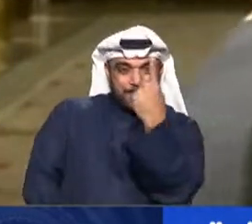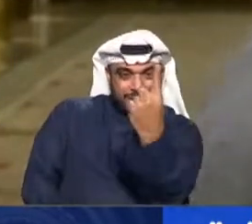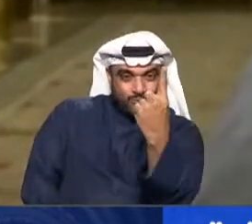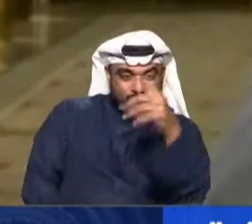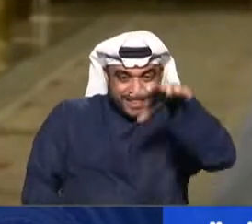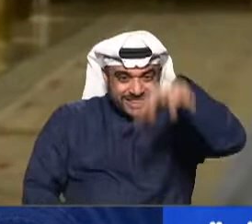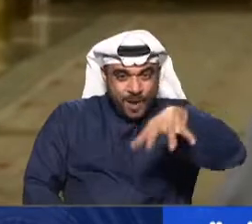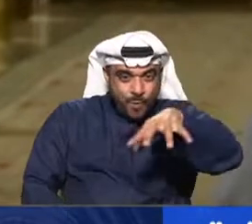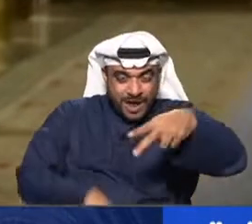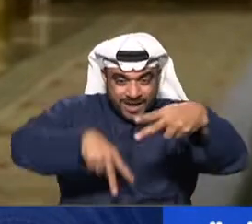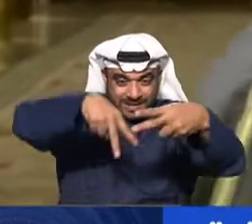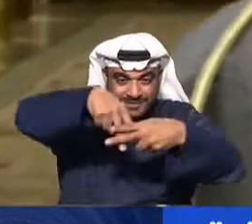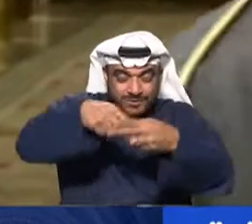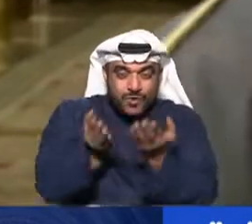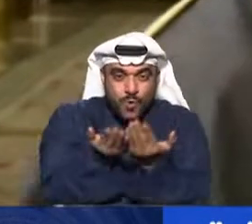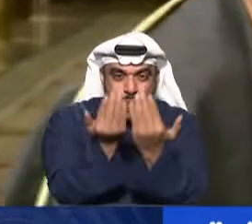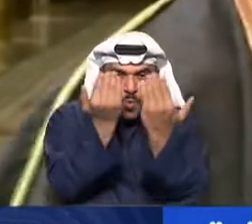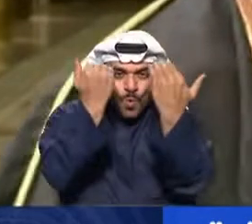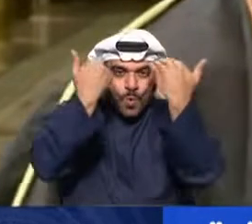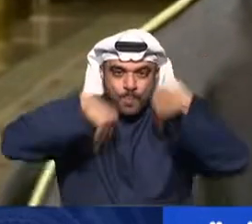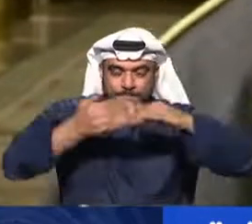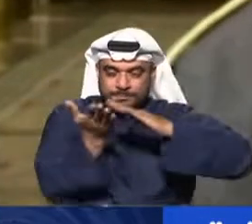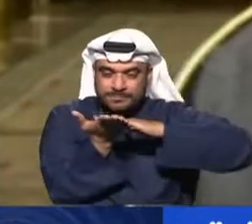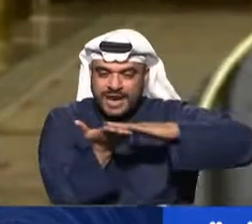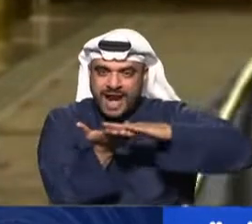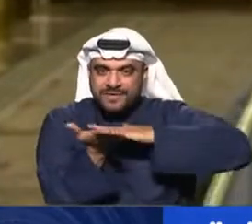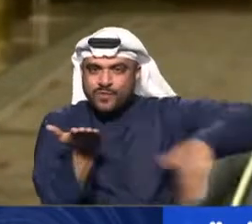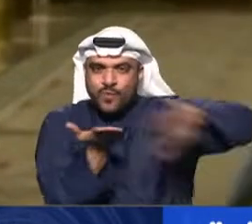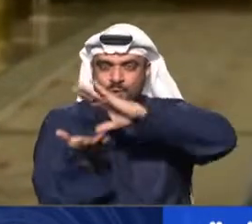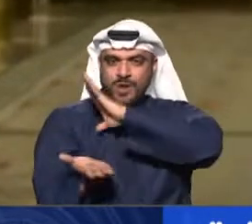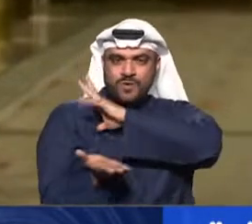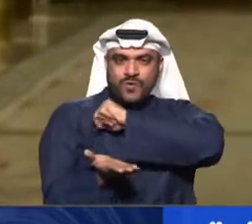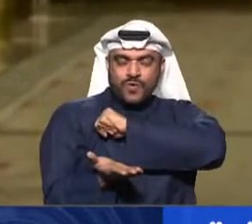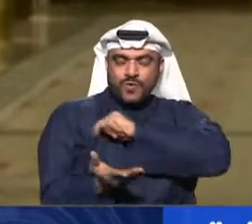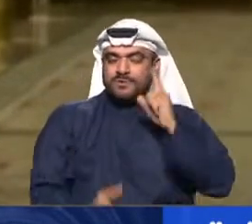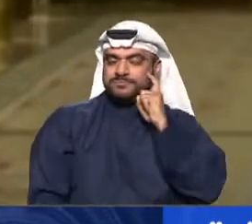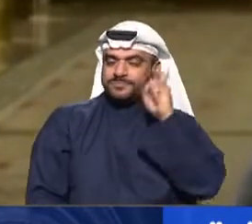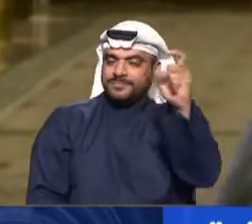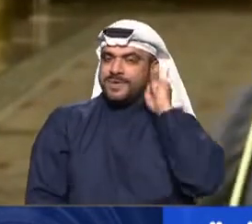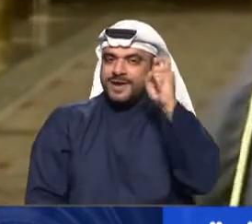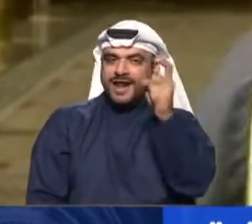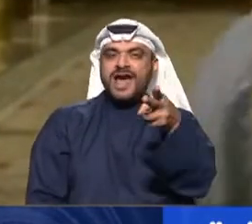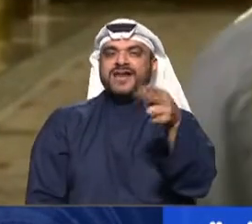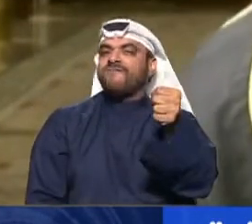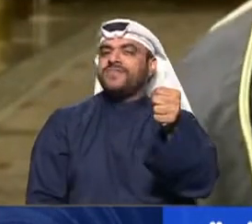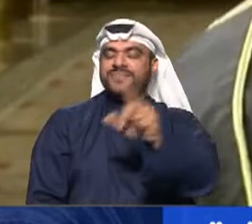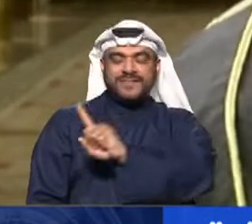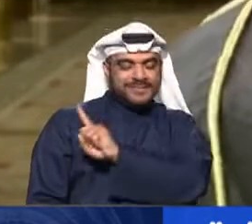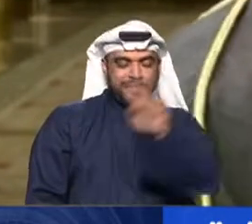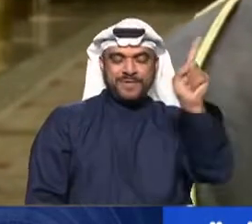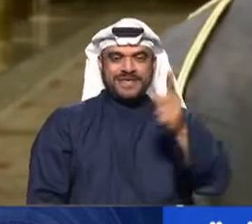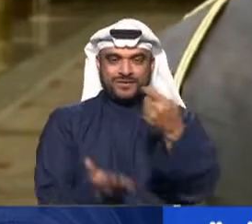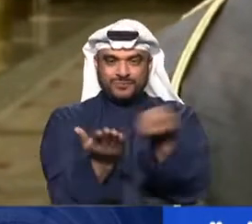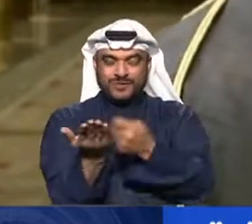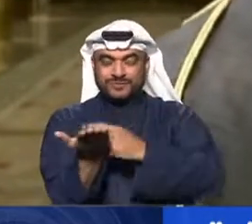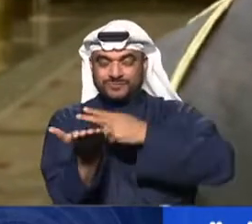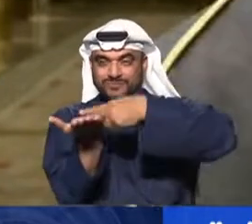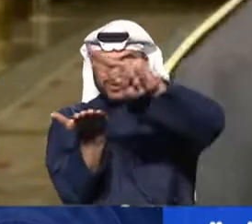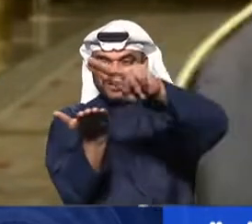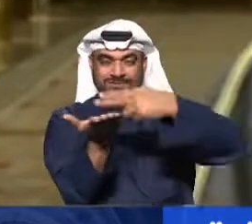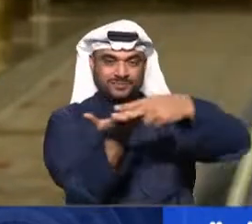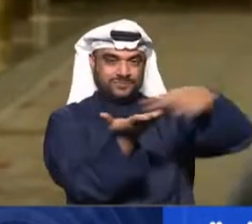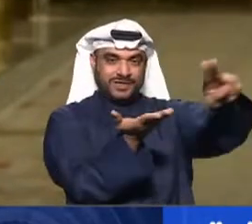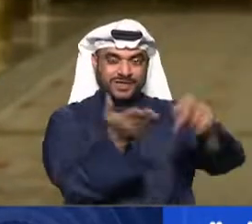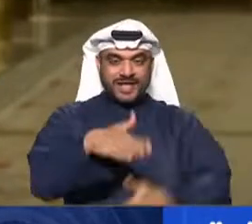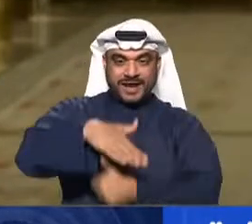وهذا الجور وعبروا عنه بكتب رسمية موقعة منهم ووجهوها في أمريكا إلى الرئيس ترامب